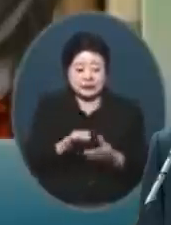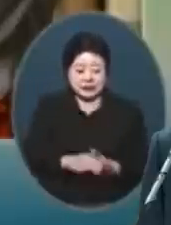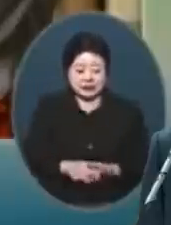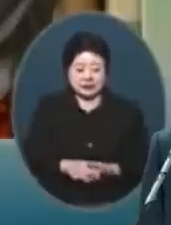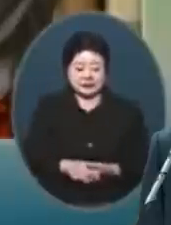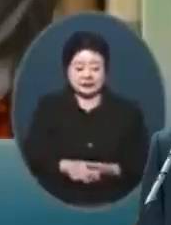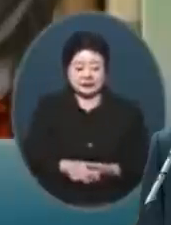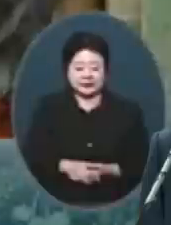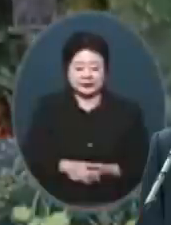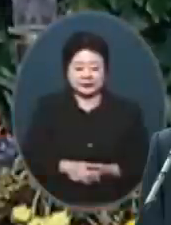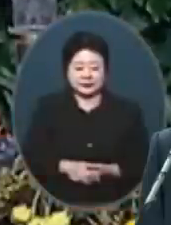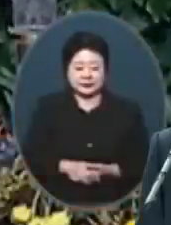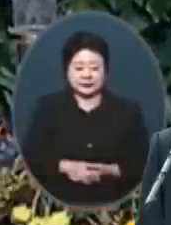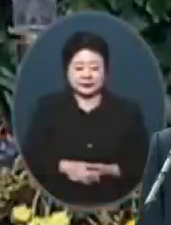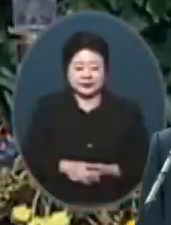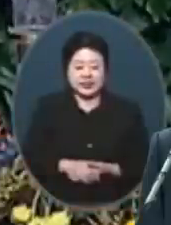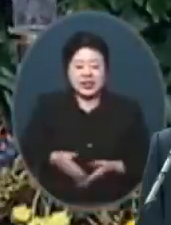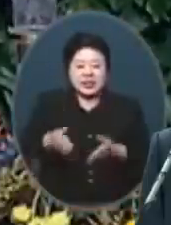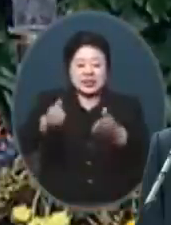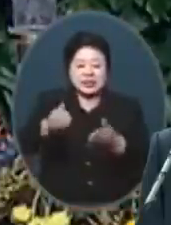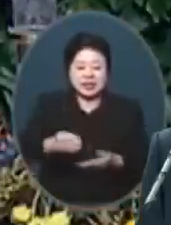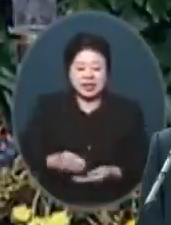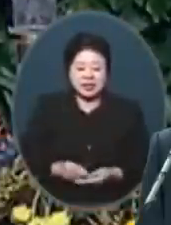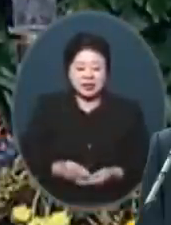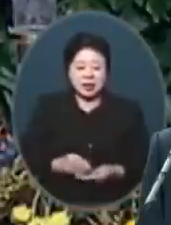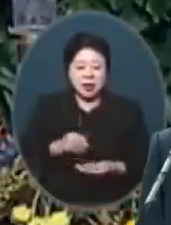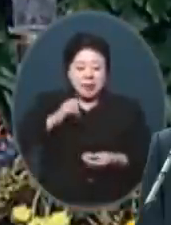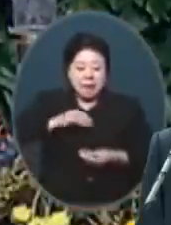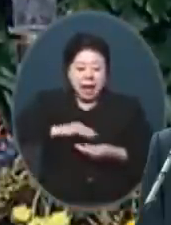크리스찬이었는데 길거리에서 토스트를 팔아 나가는 아침마다